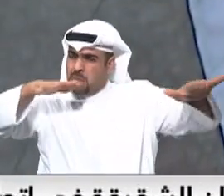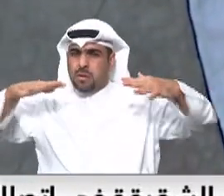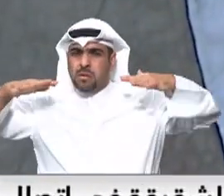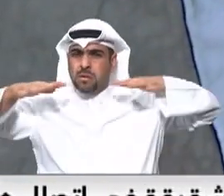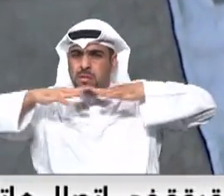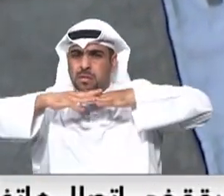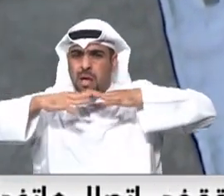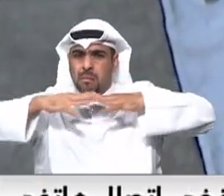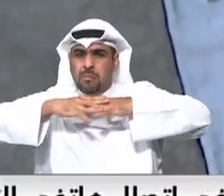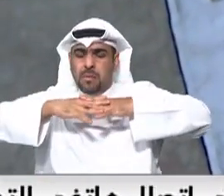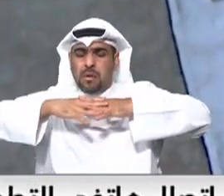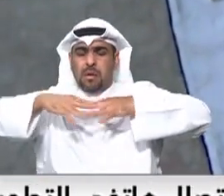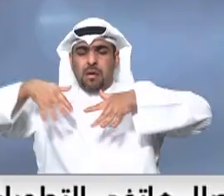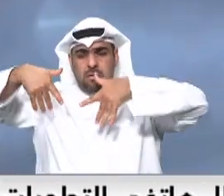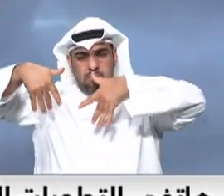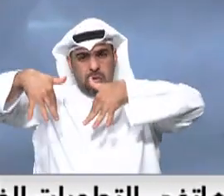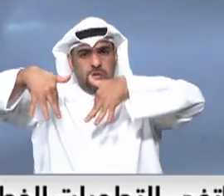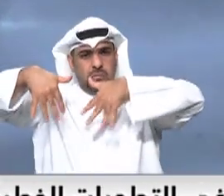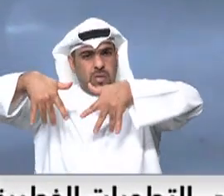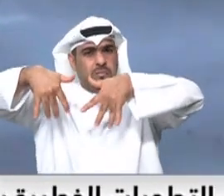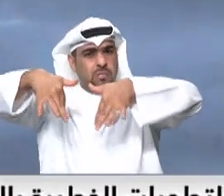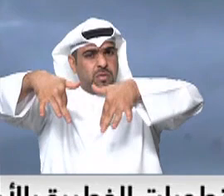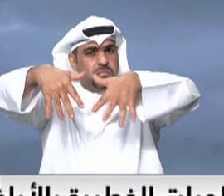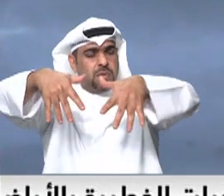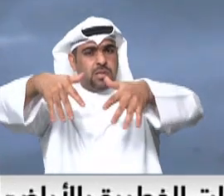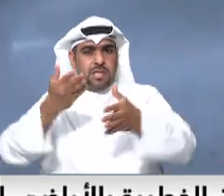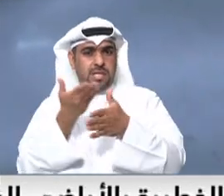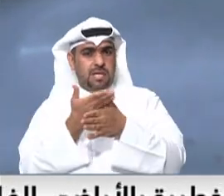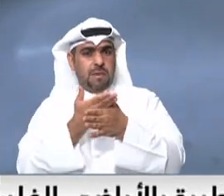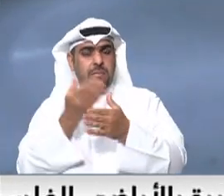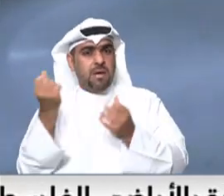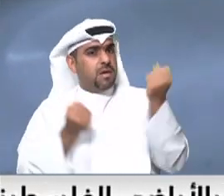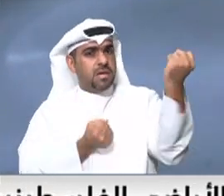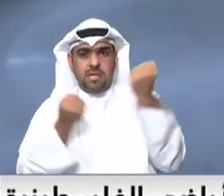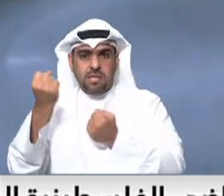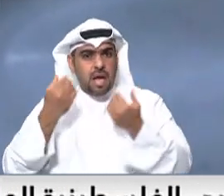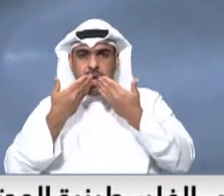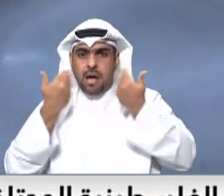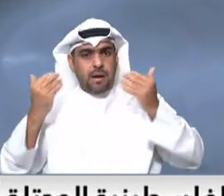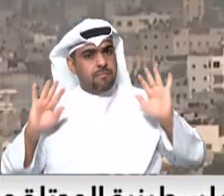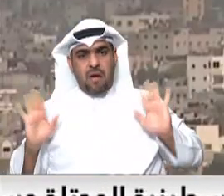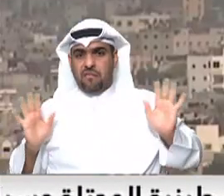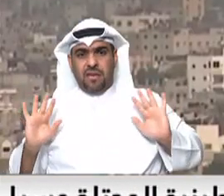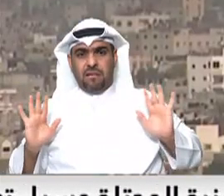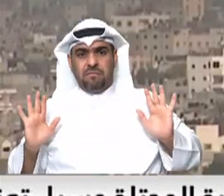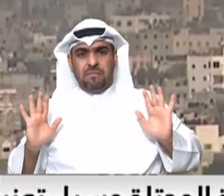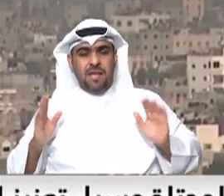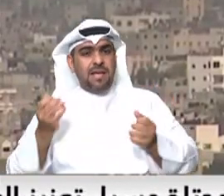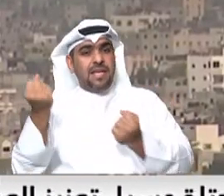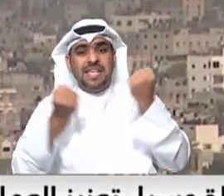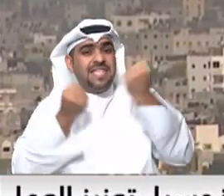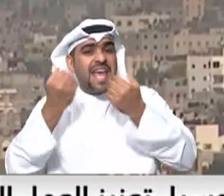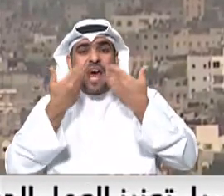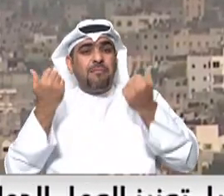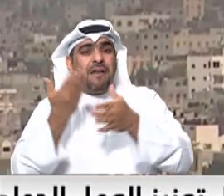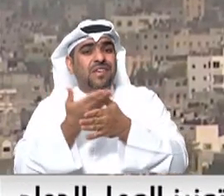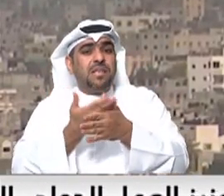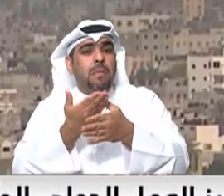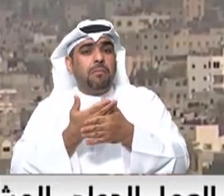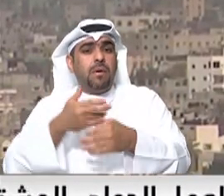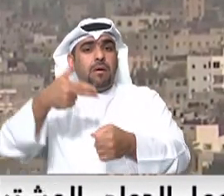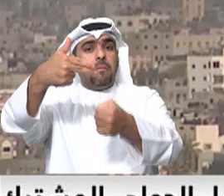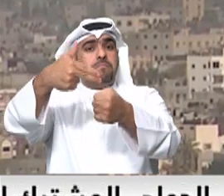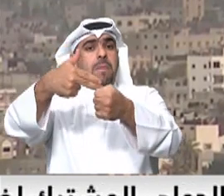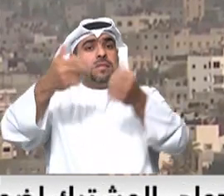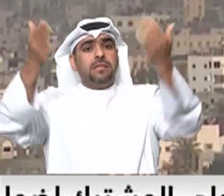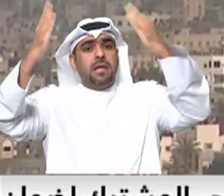الأقدام بسبب عدم توفر سيارات لنقلهم بسبب نقص الوقود. أضف إلى ذلك بأن